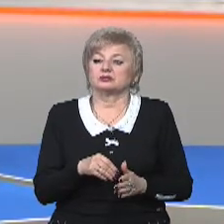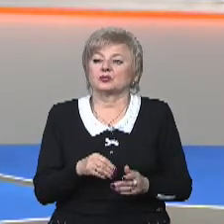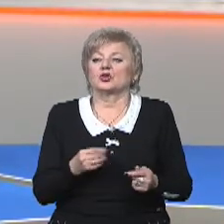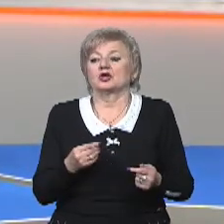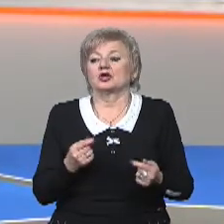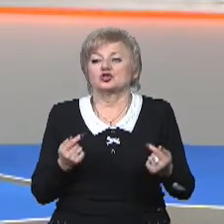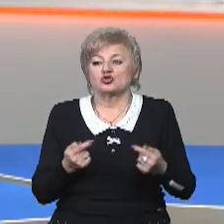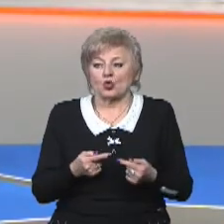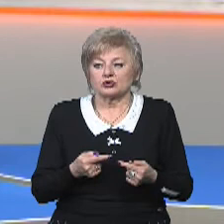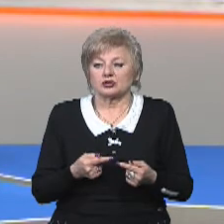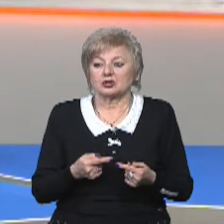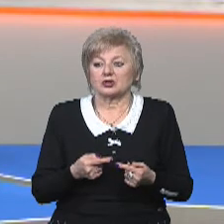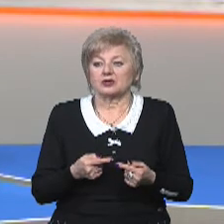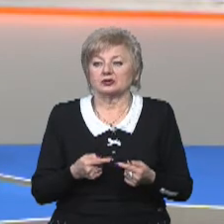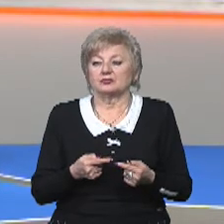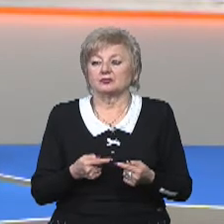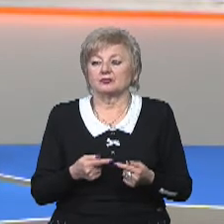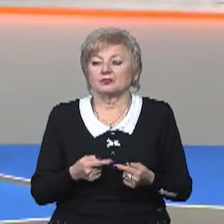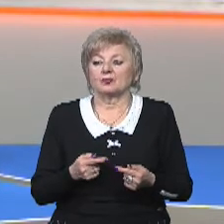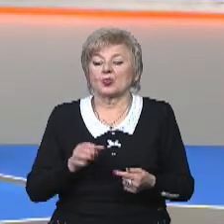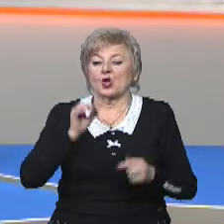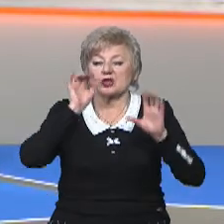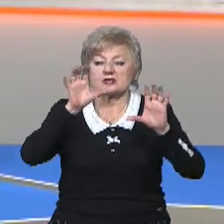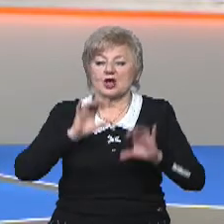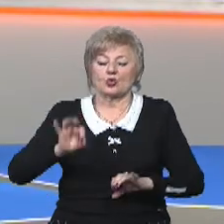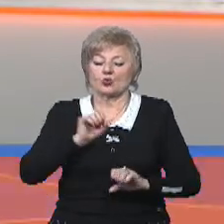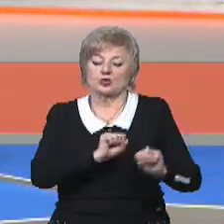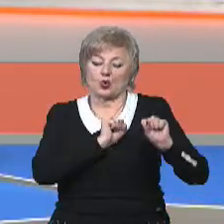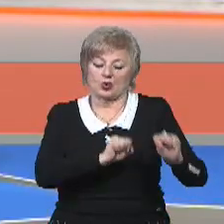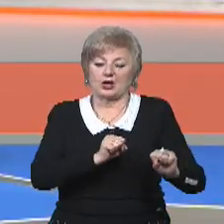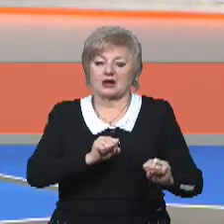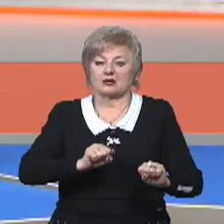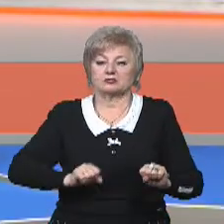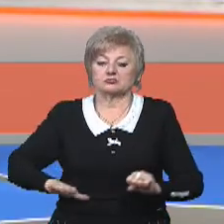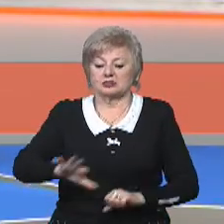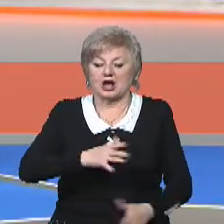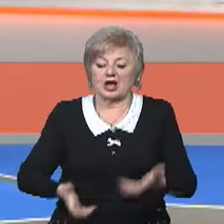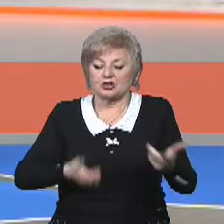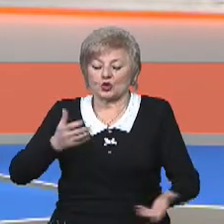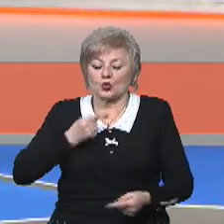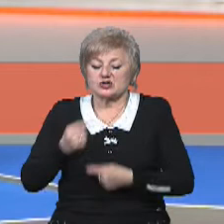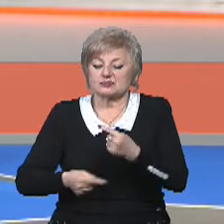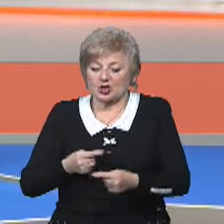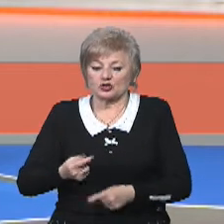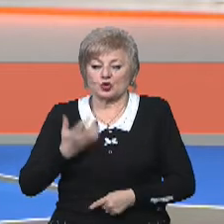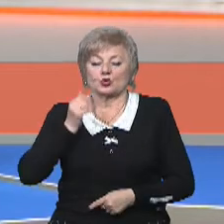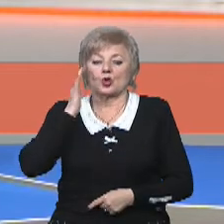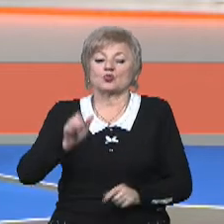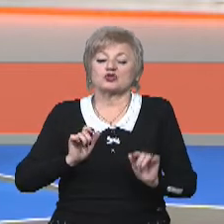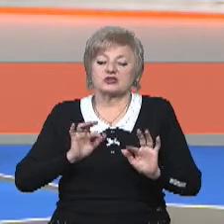інші ось рядки, закон про охорону археологічної спадщини, коли буде